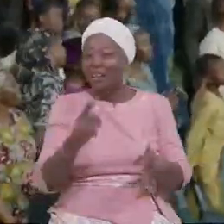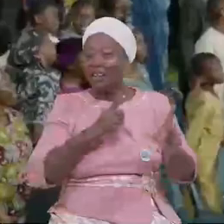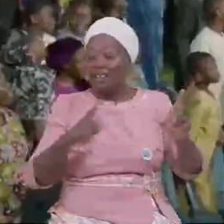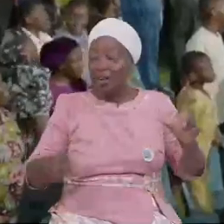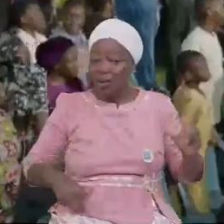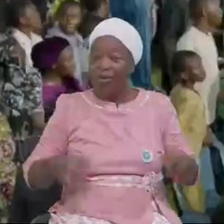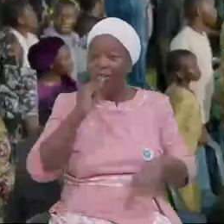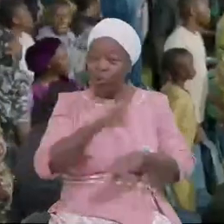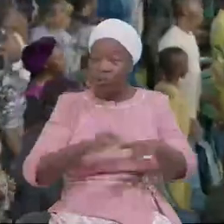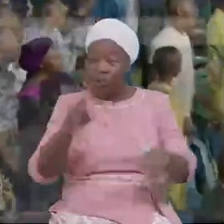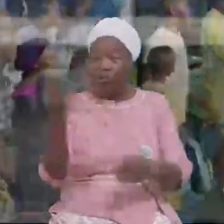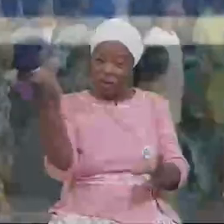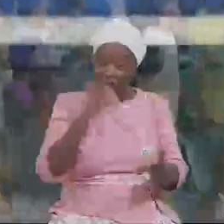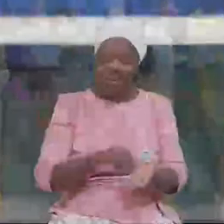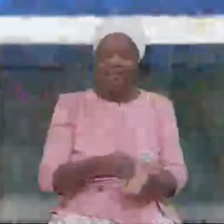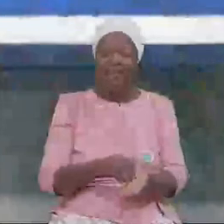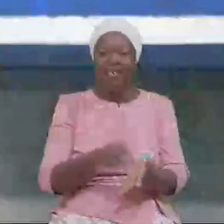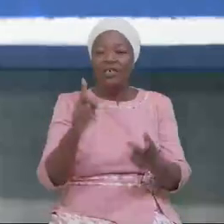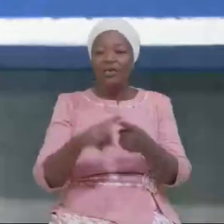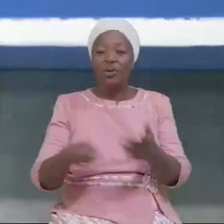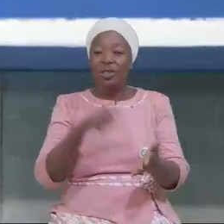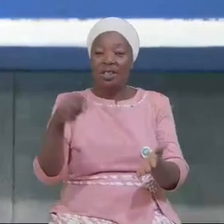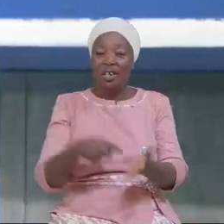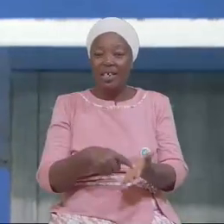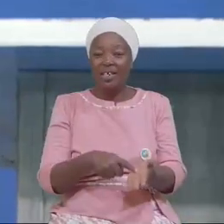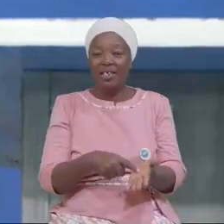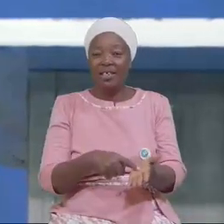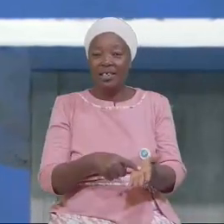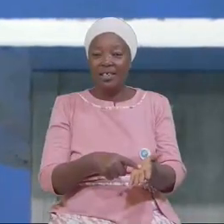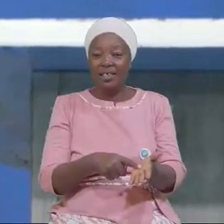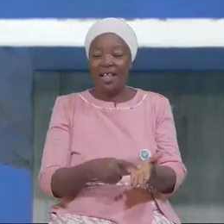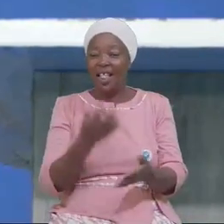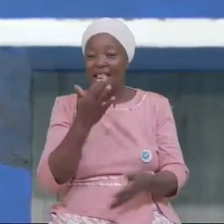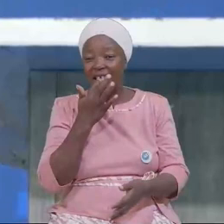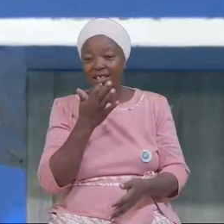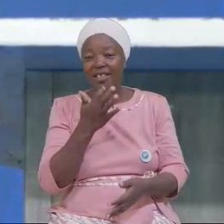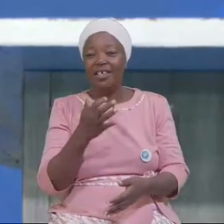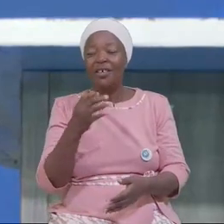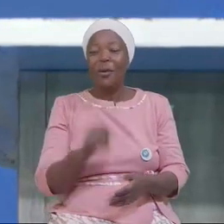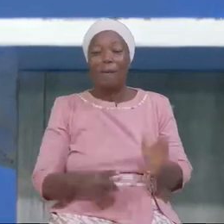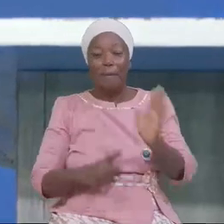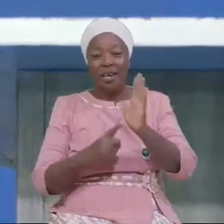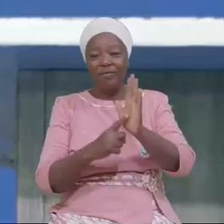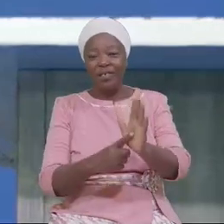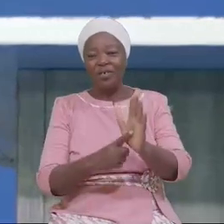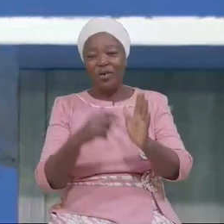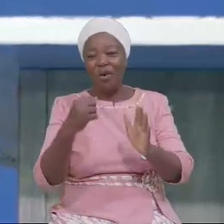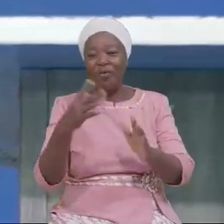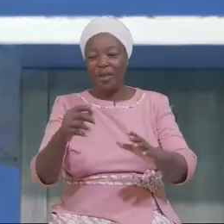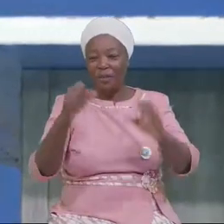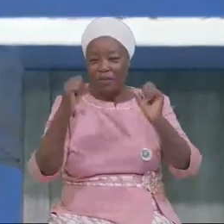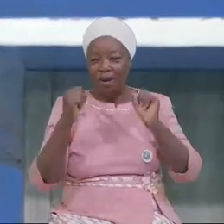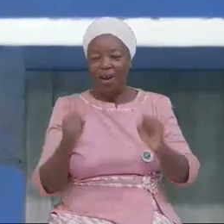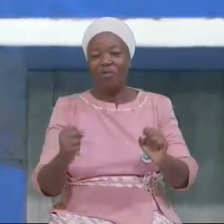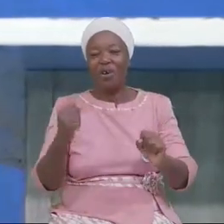Seigneur vous appelle à nouveau à ce goût de manifestation de la puissance